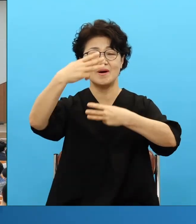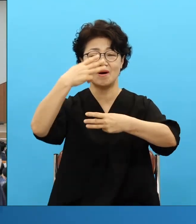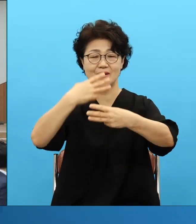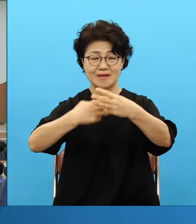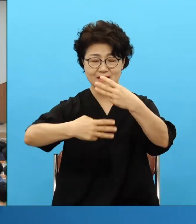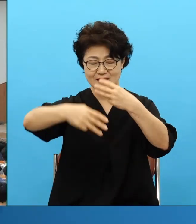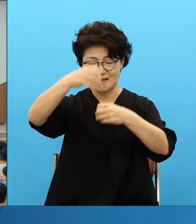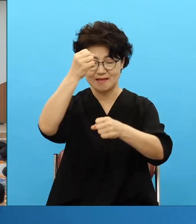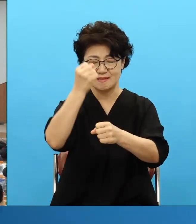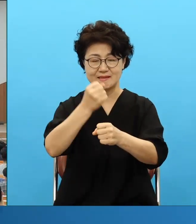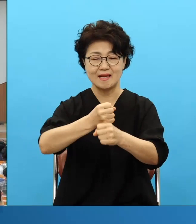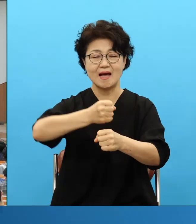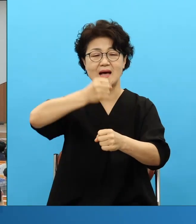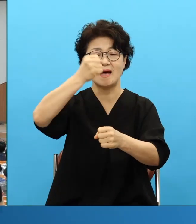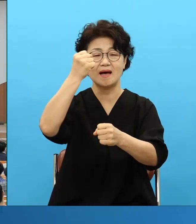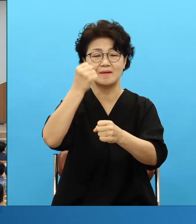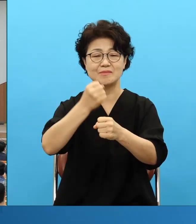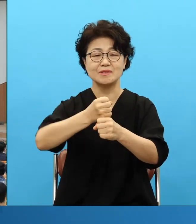그루터기